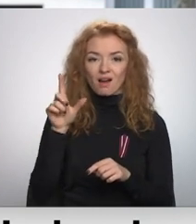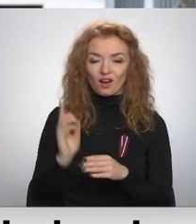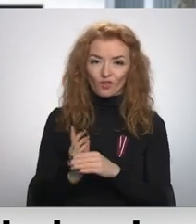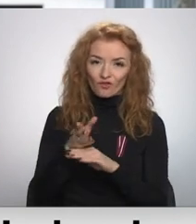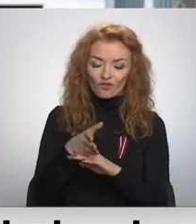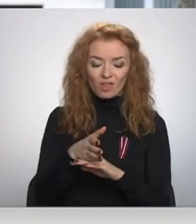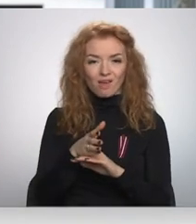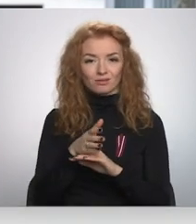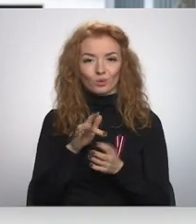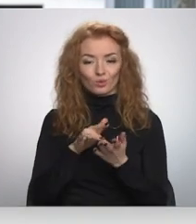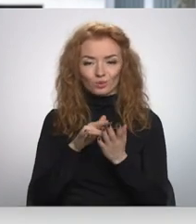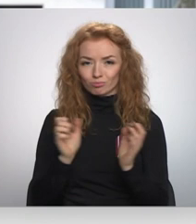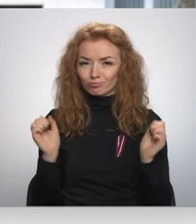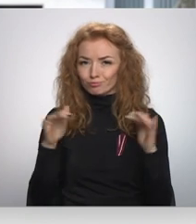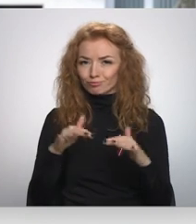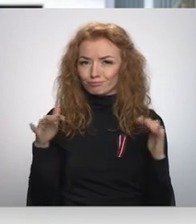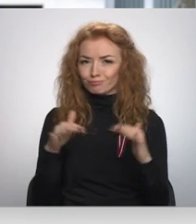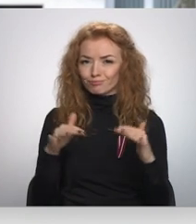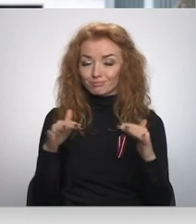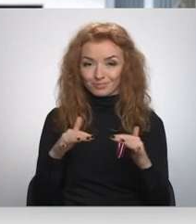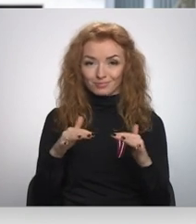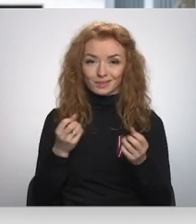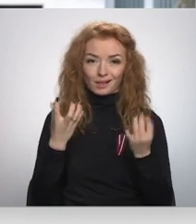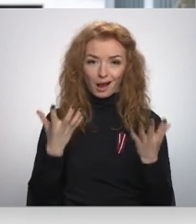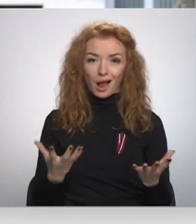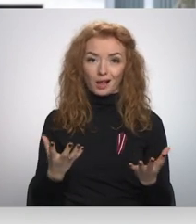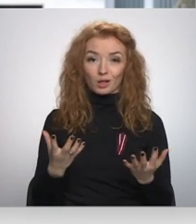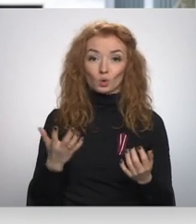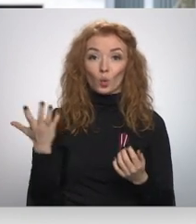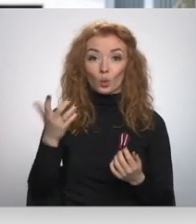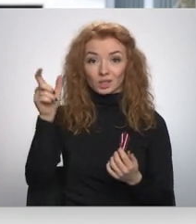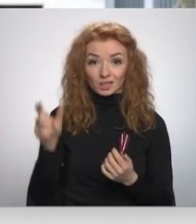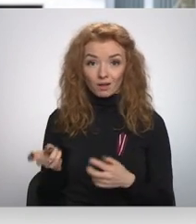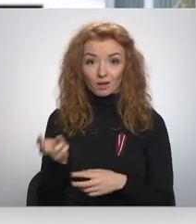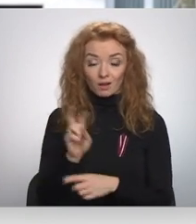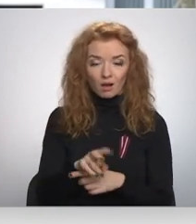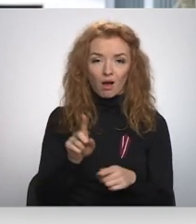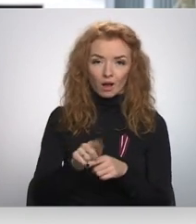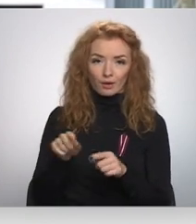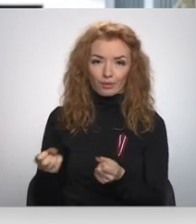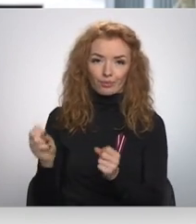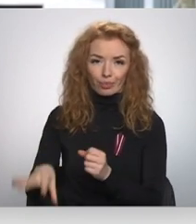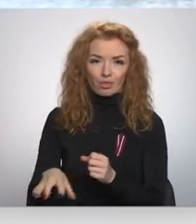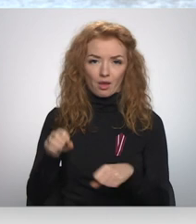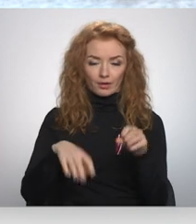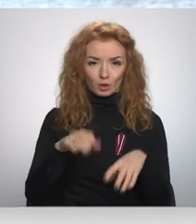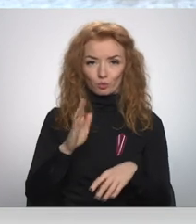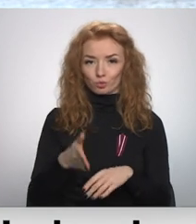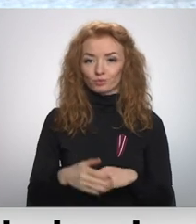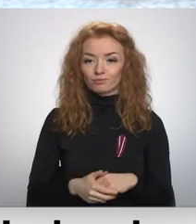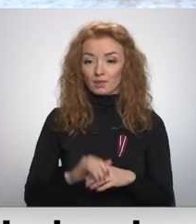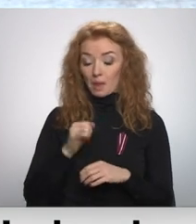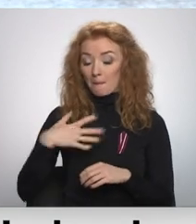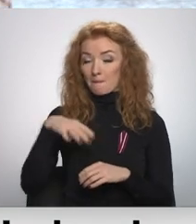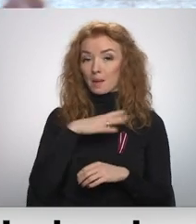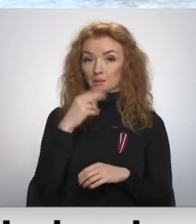viesu pievilkšanas tādiem punktiem, un ir skaidrs, kuri cilvēks tur ir arī viņa radītais kaut kāds piesārņojums. Ja mēs